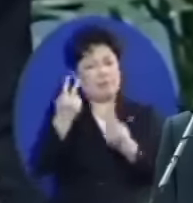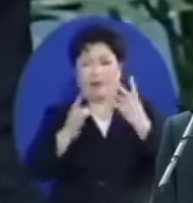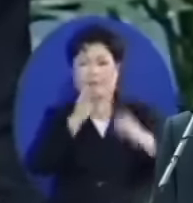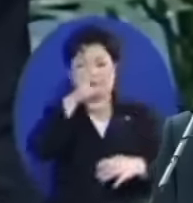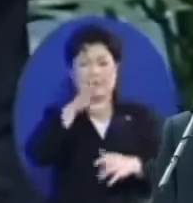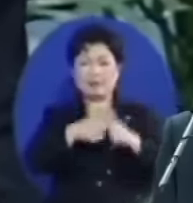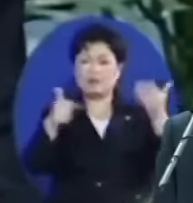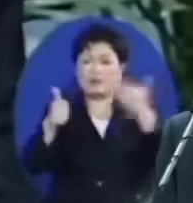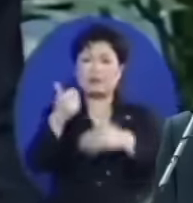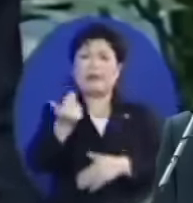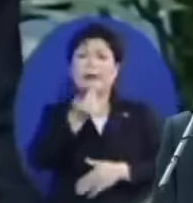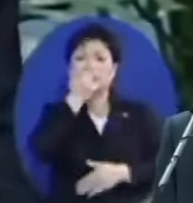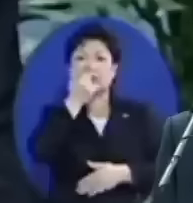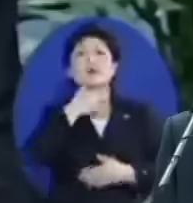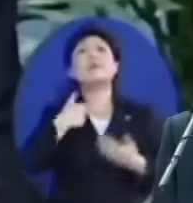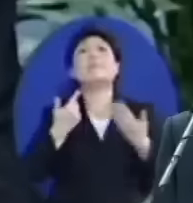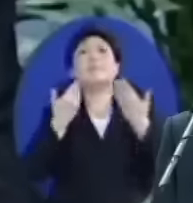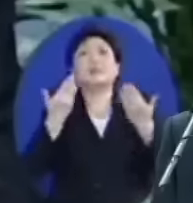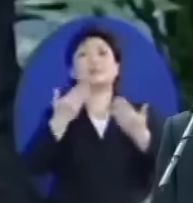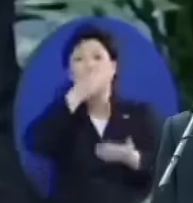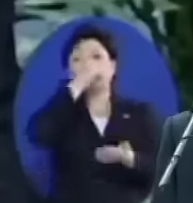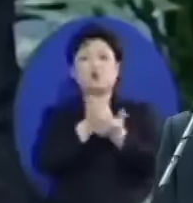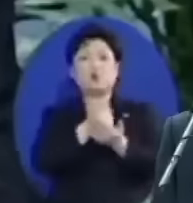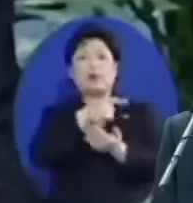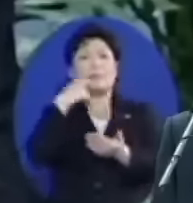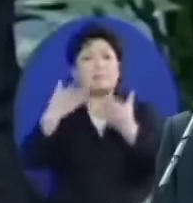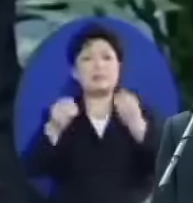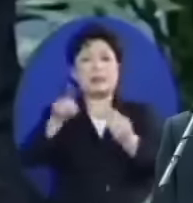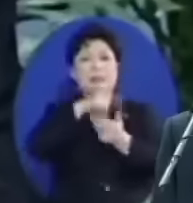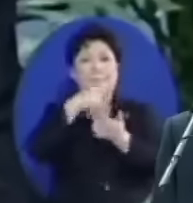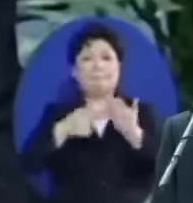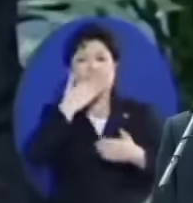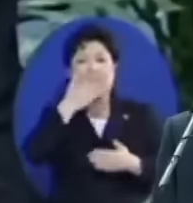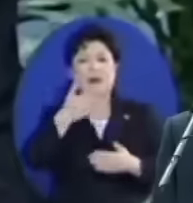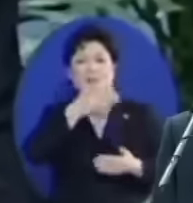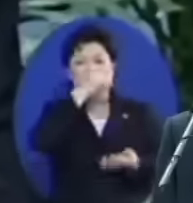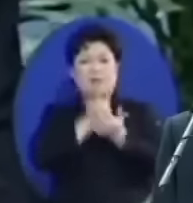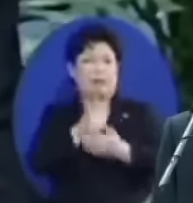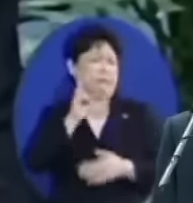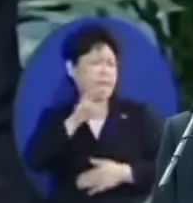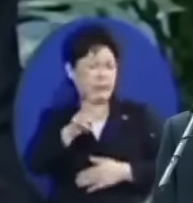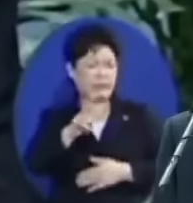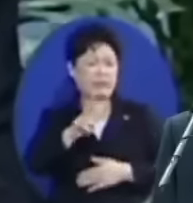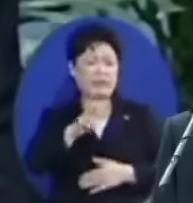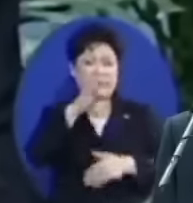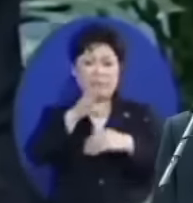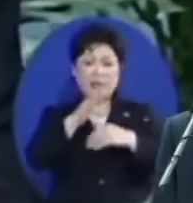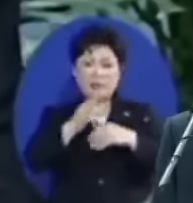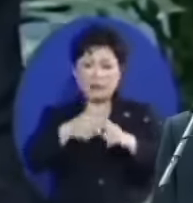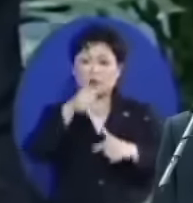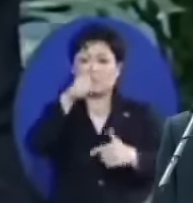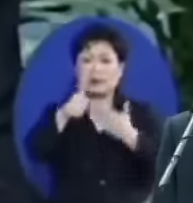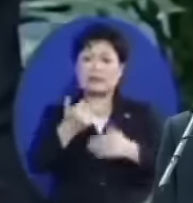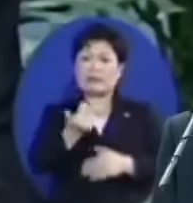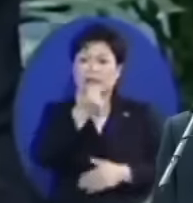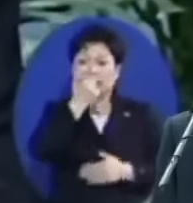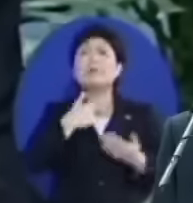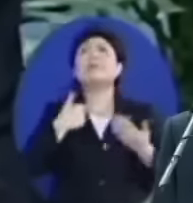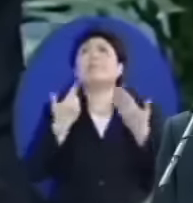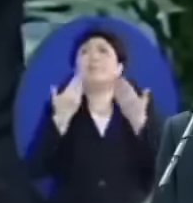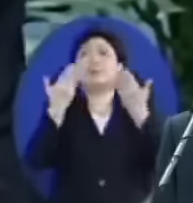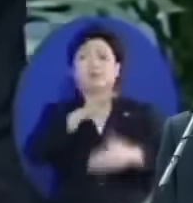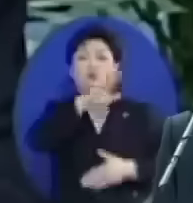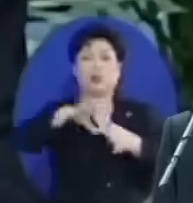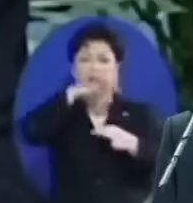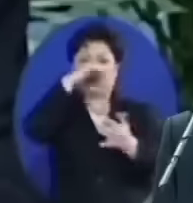예수님이 생명을 바쳐야 우리 죄의 빚을 갚을 정도로 우리 죄가 심각한데 예수님의 생명을 바쳐서 그 피로서 우리